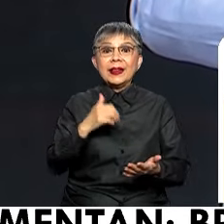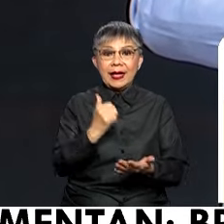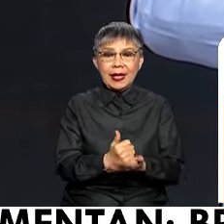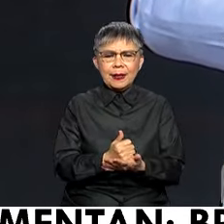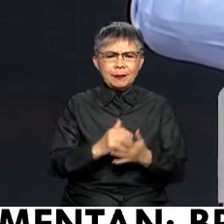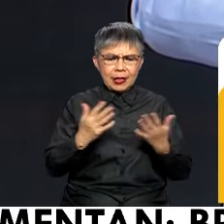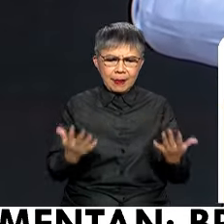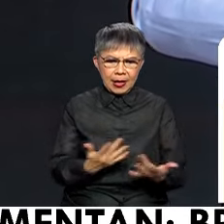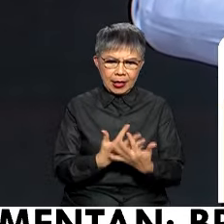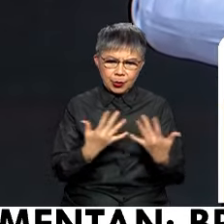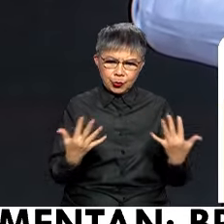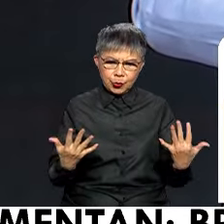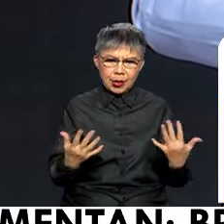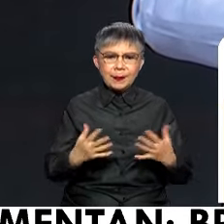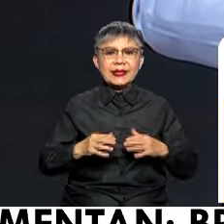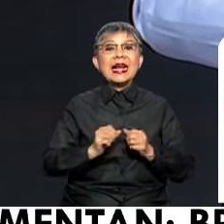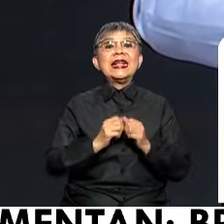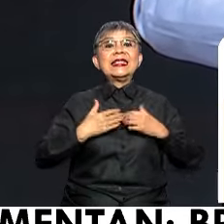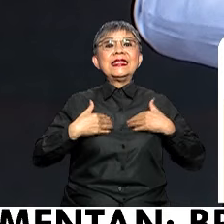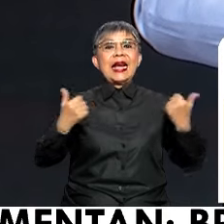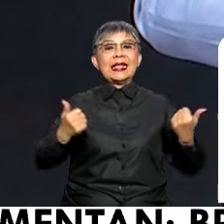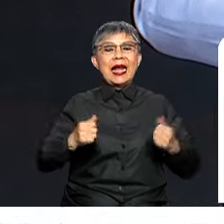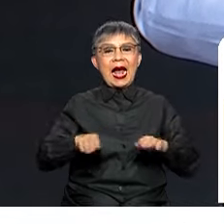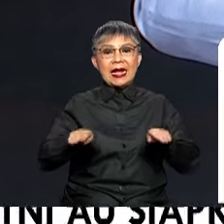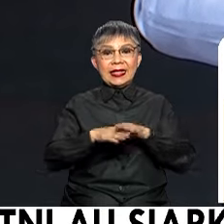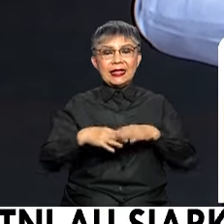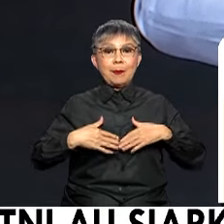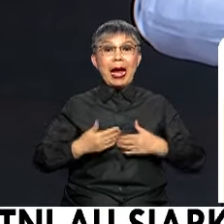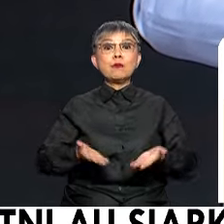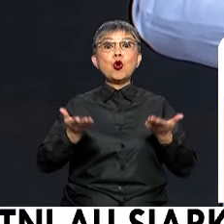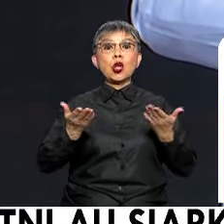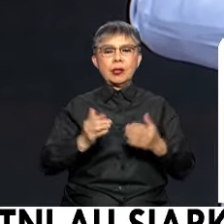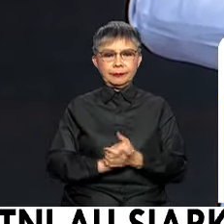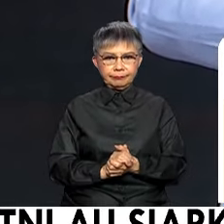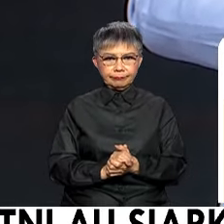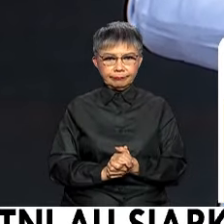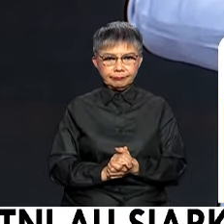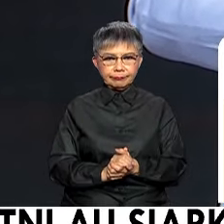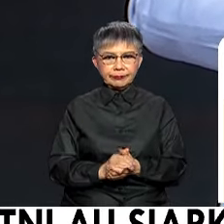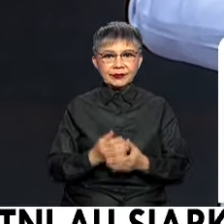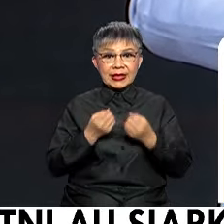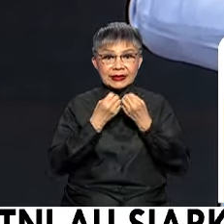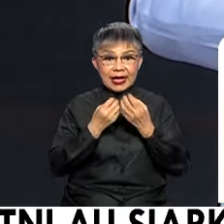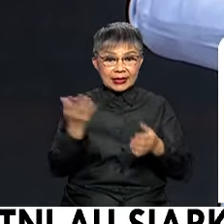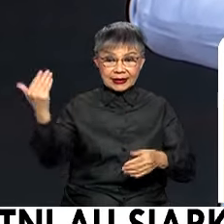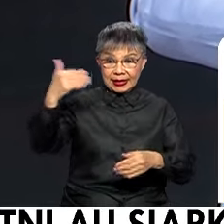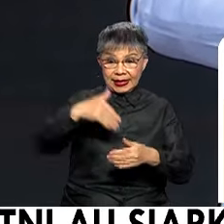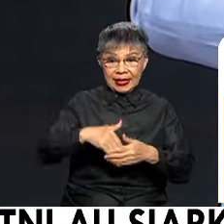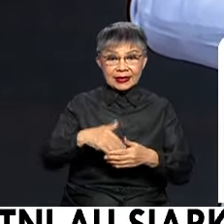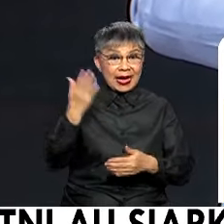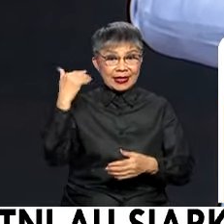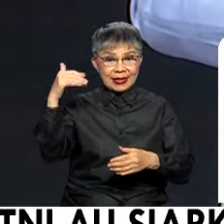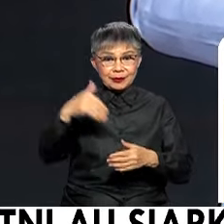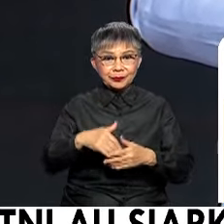Bagaimana masyarakat Banten sejahtera adil dan makmur demikian dan tadi saya masuk ke sini